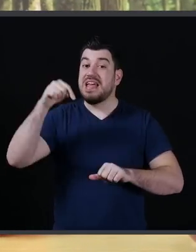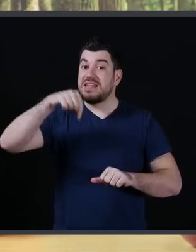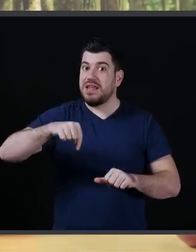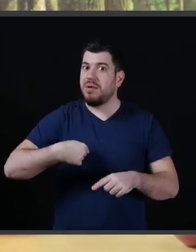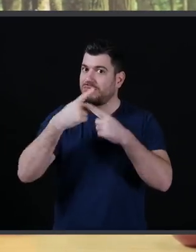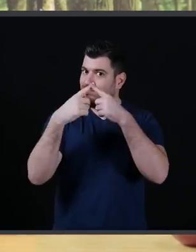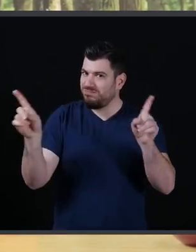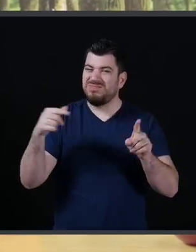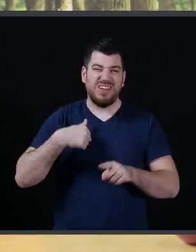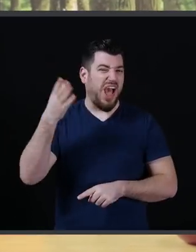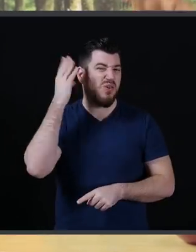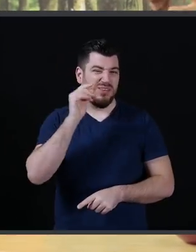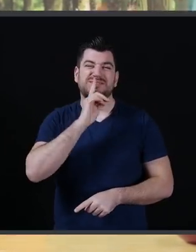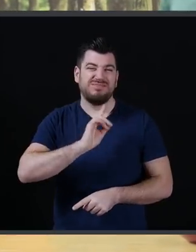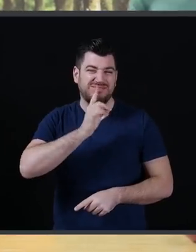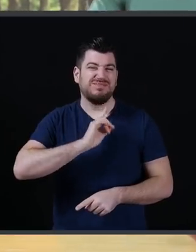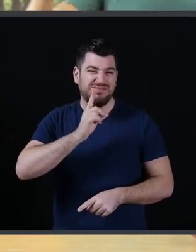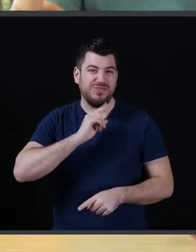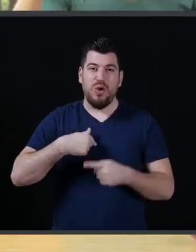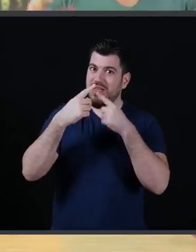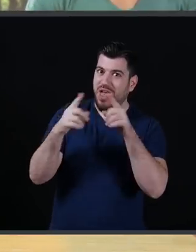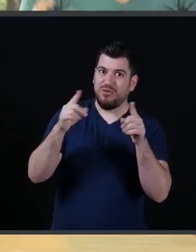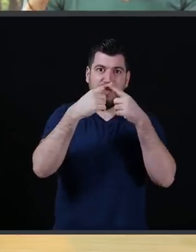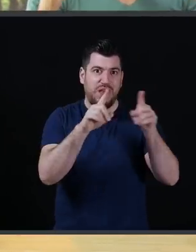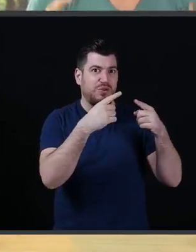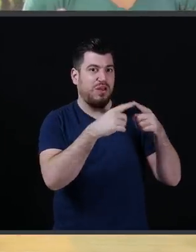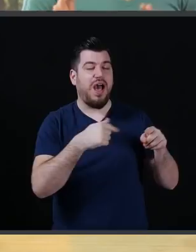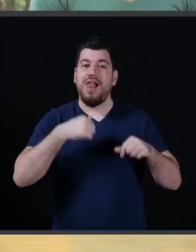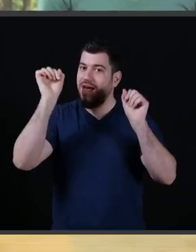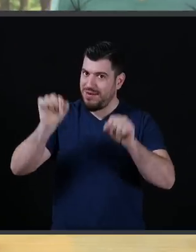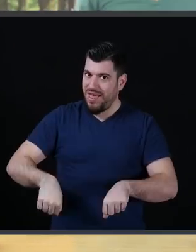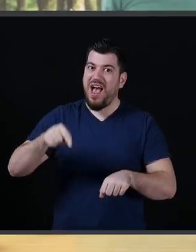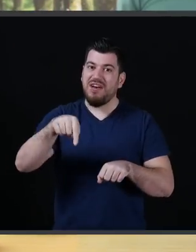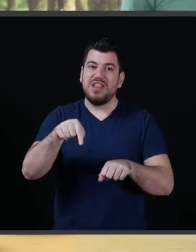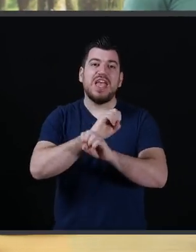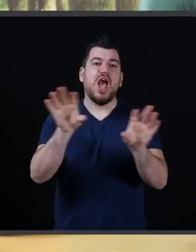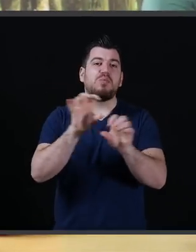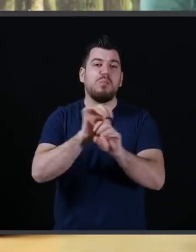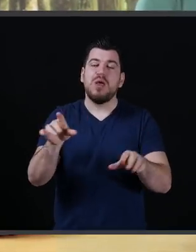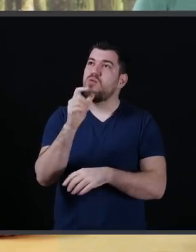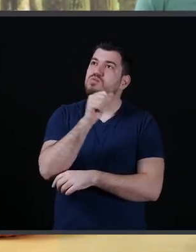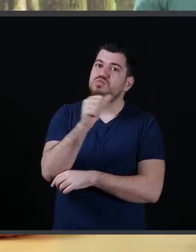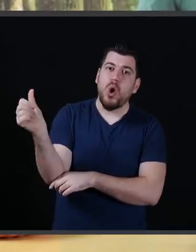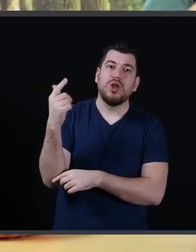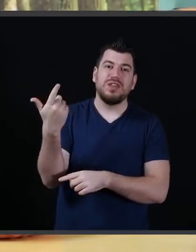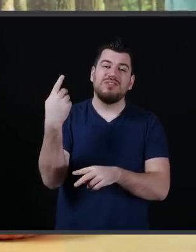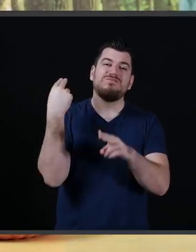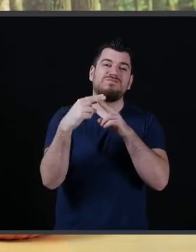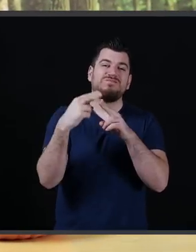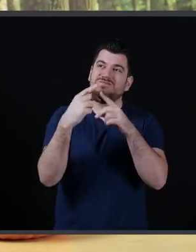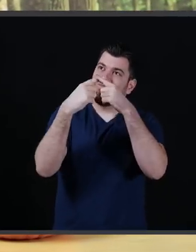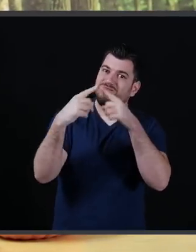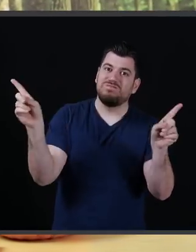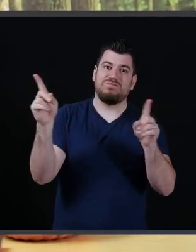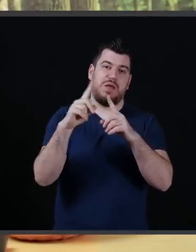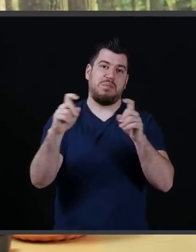ακούτε αυτά, αλλά αυτό είναι το νόημα της εκπομπής Η εκπομπή μας αυτή θα έχει μόνο, μόνο ιδιαίτερα πράγματα Δεν κάνουμε κοινότητα από πράγματα αυτά που κάνουν όλοι